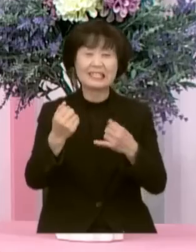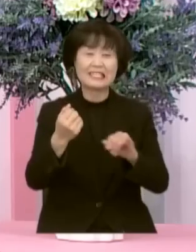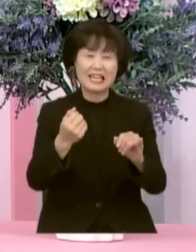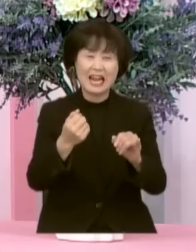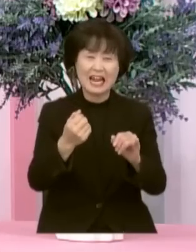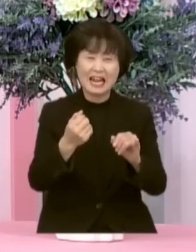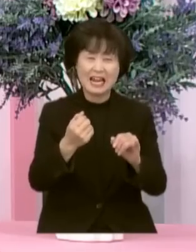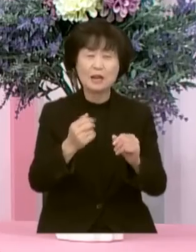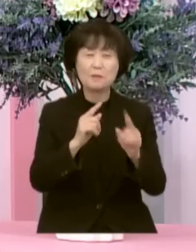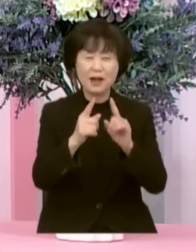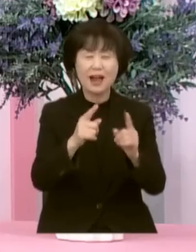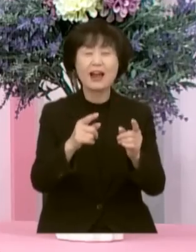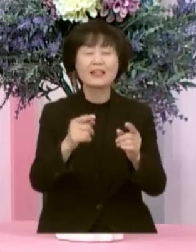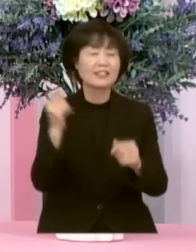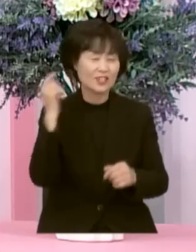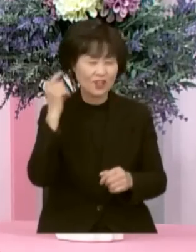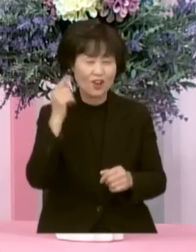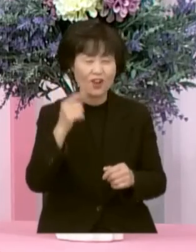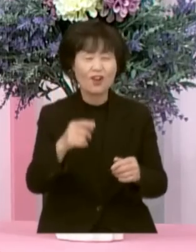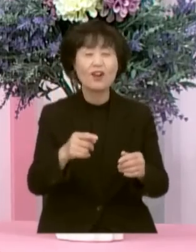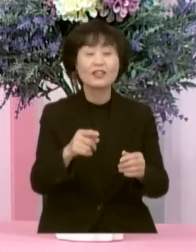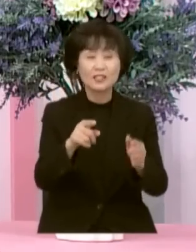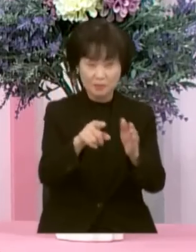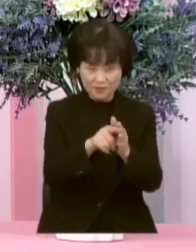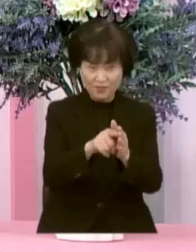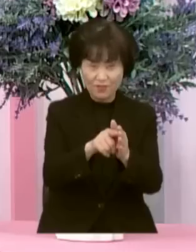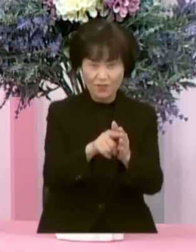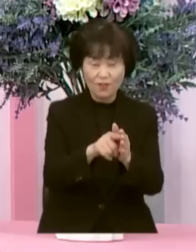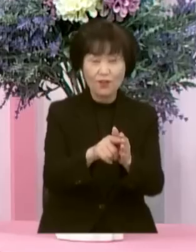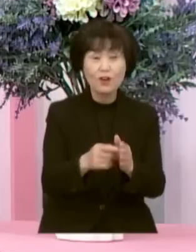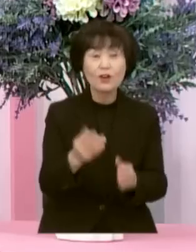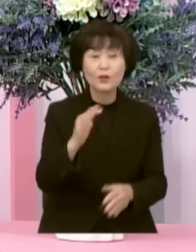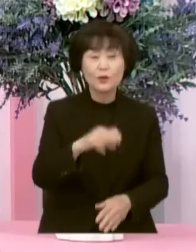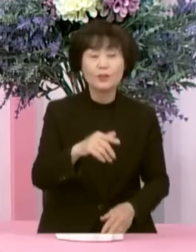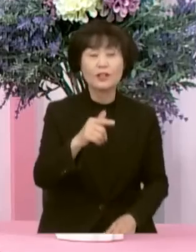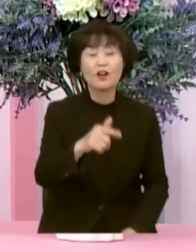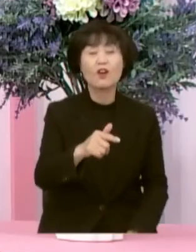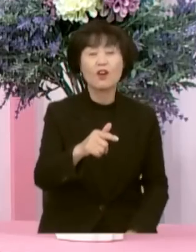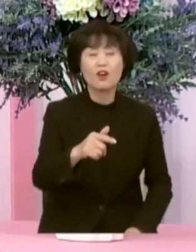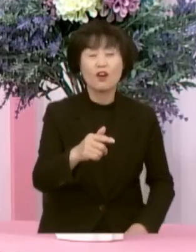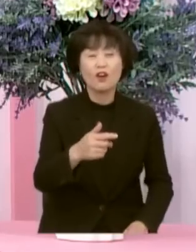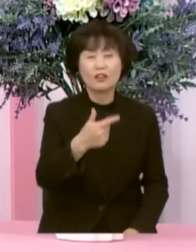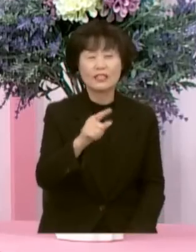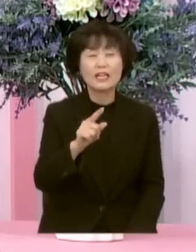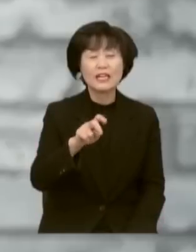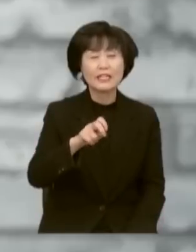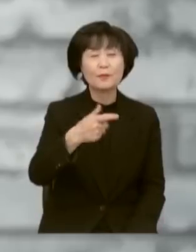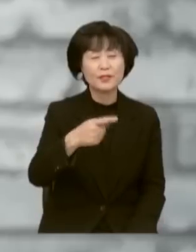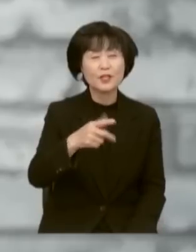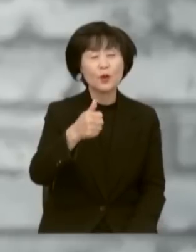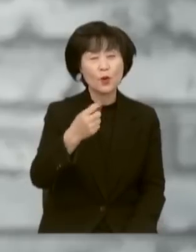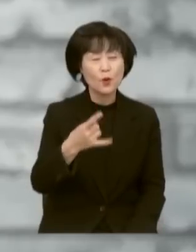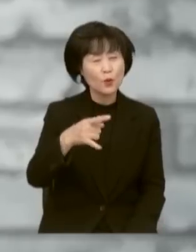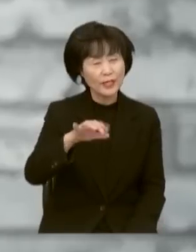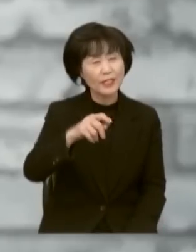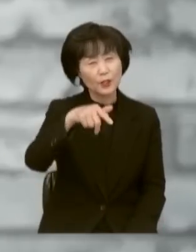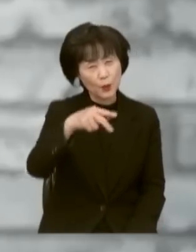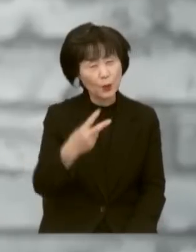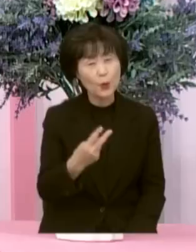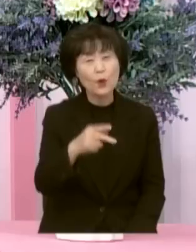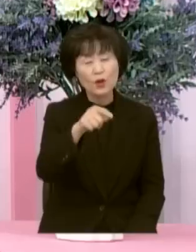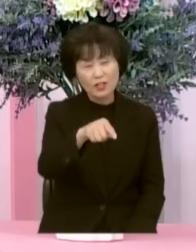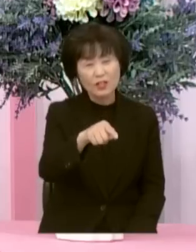되니까 천리교를 이제 버리고 진리가 아니니까요. 어. 그러면서 이제 남명호랭 개교를 하기 시작한 거예요. 아. 그래서 제가 어렸을